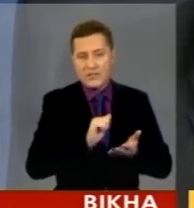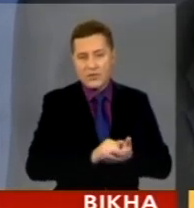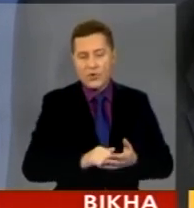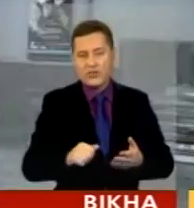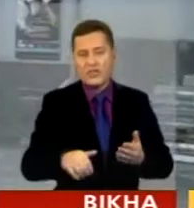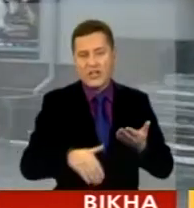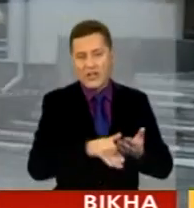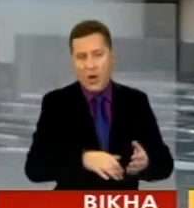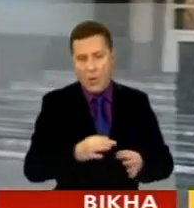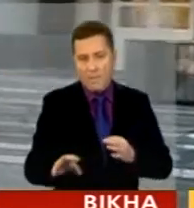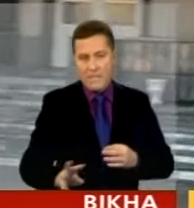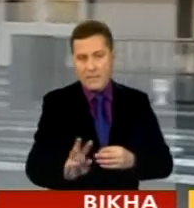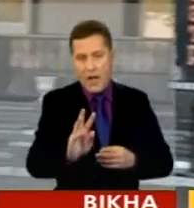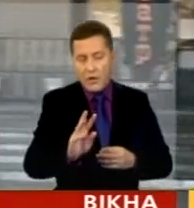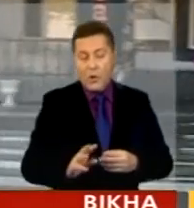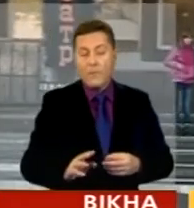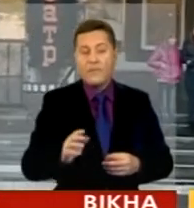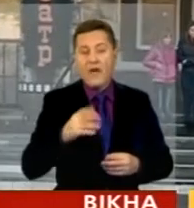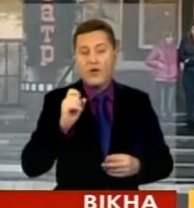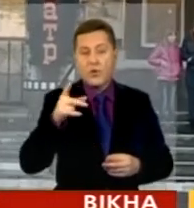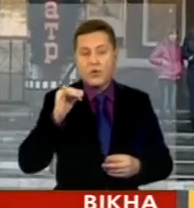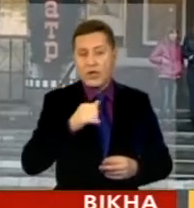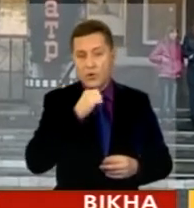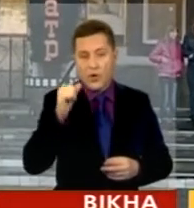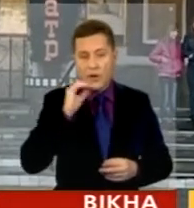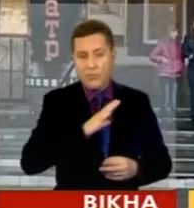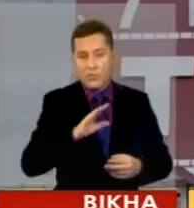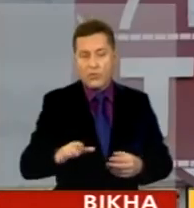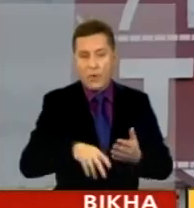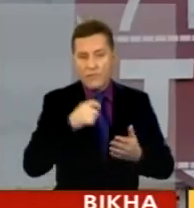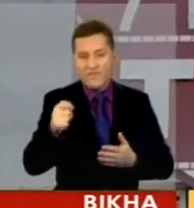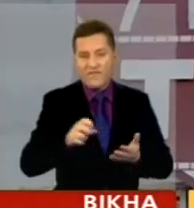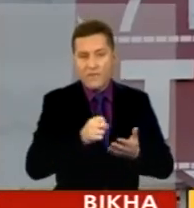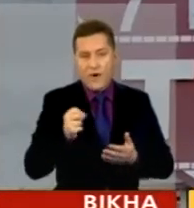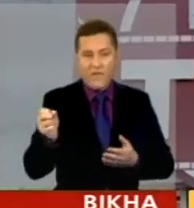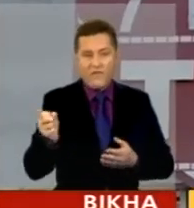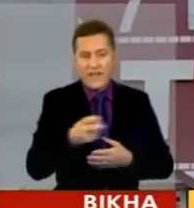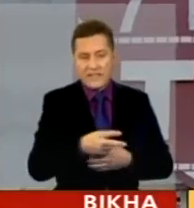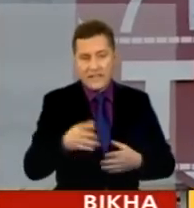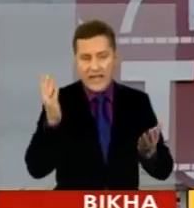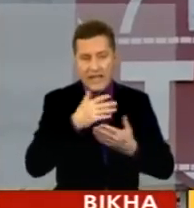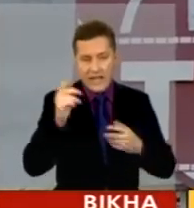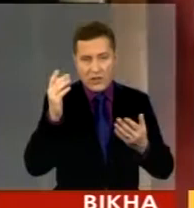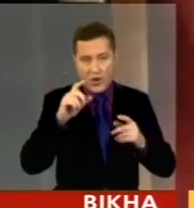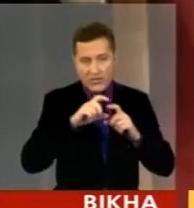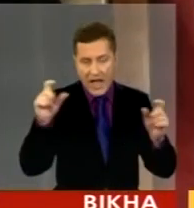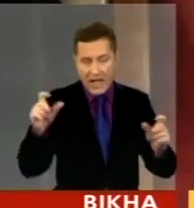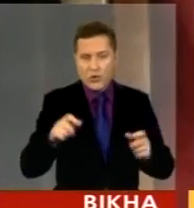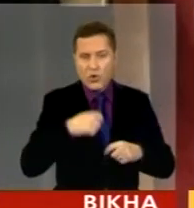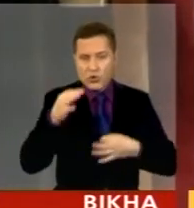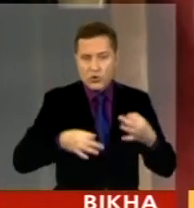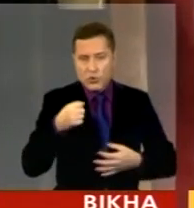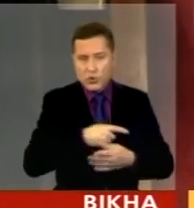шляхом підпалу. Попри те, що ще в грудні торік було подано позов про виселення кінотеатру, судова тяганина триває досі.